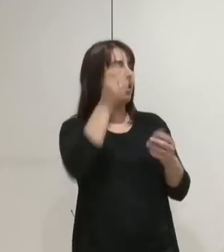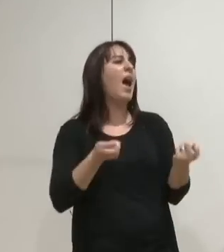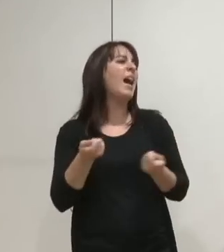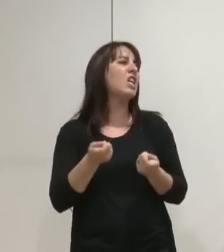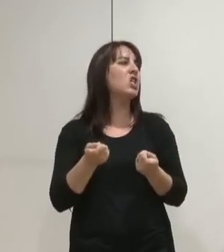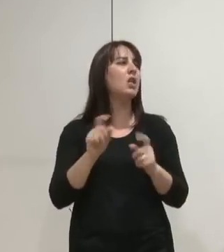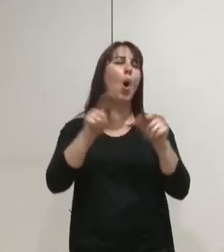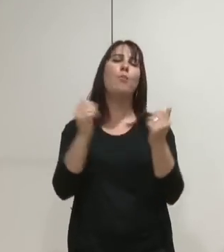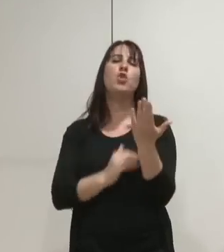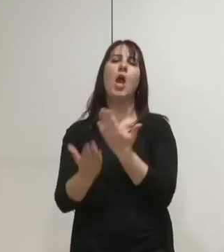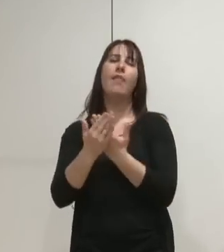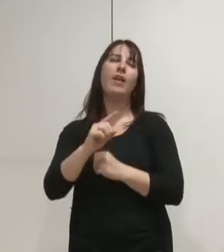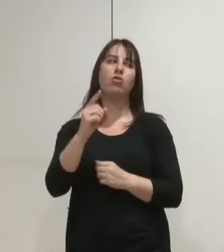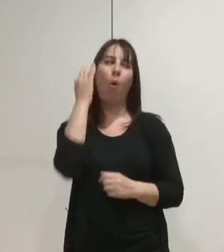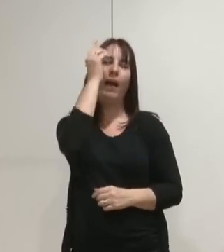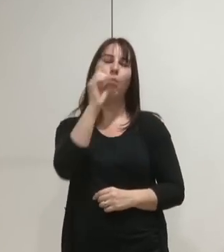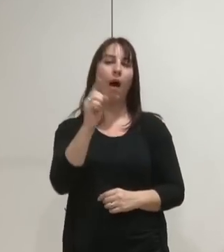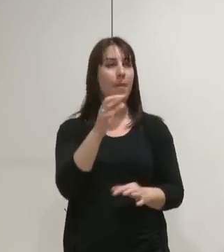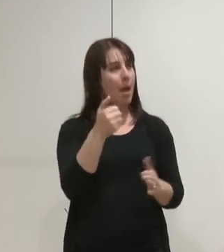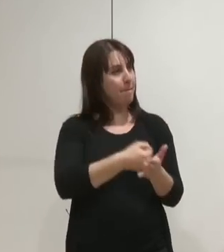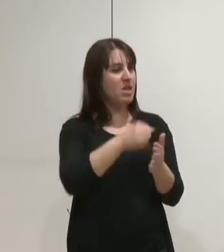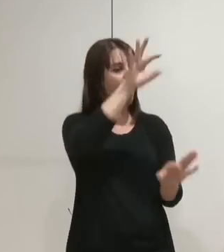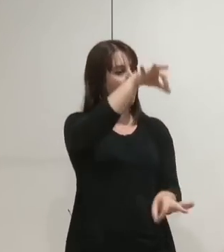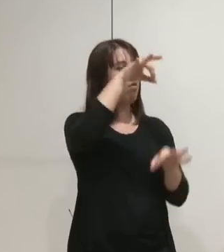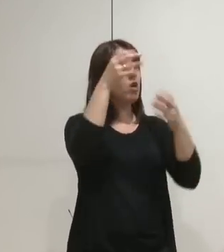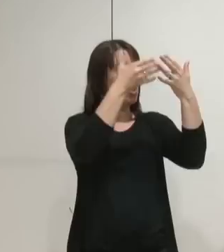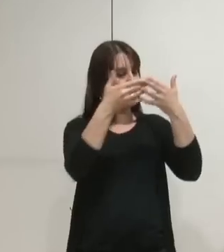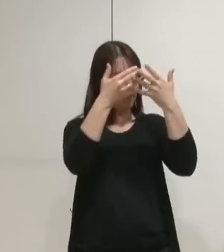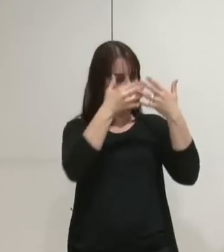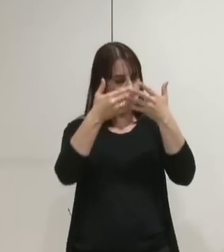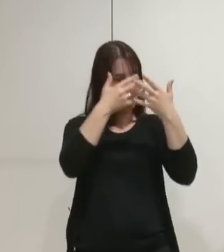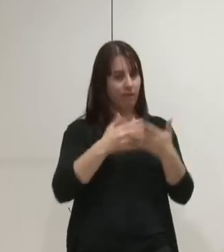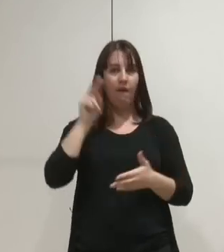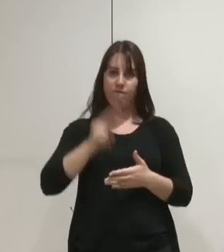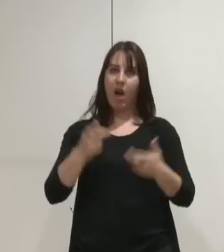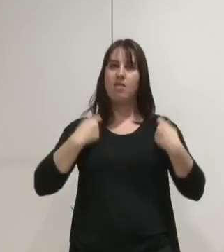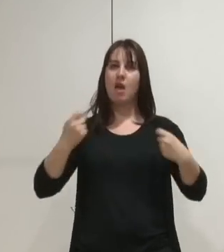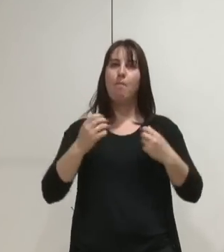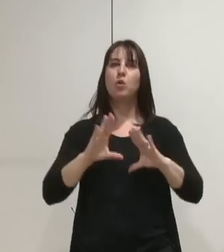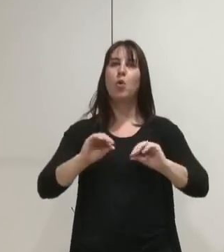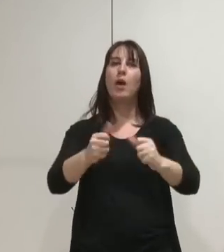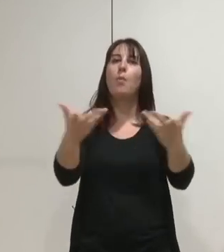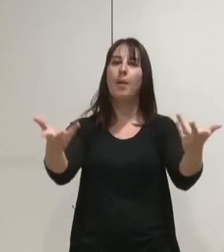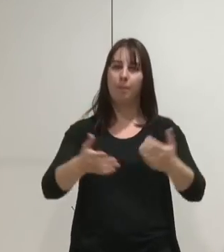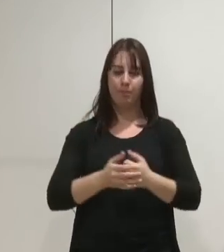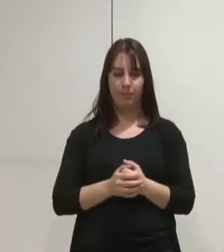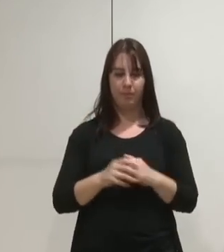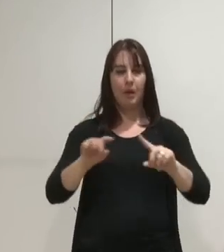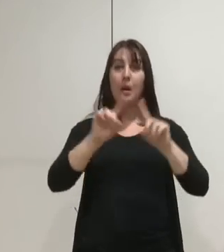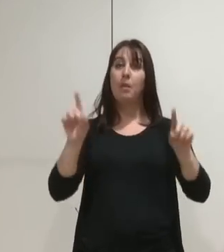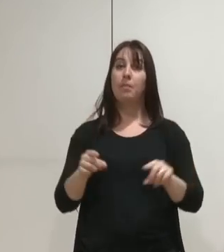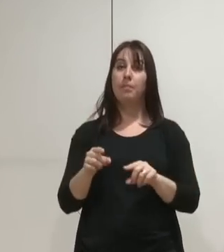budget annexeassure mais enfin que nous ayons la transparence sur les coûts un bilan financier